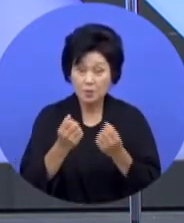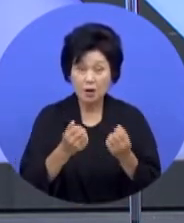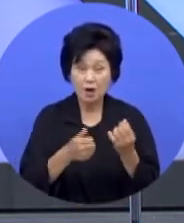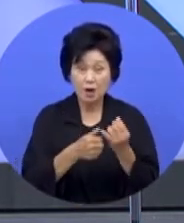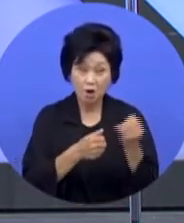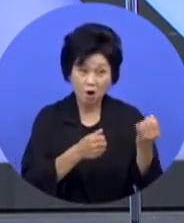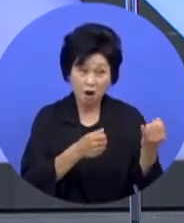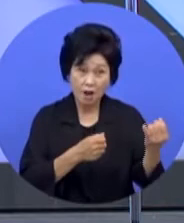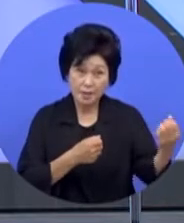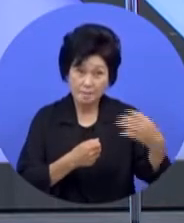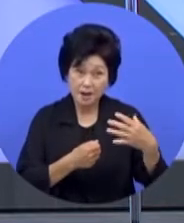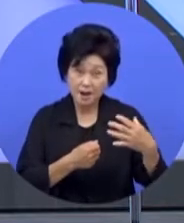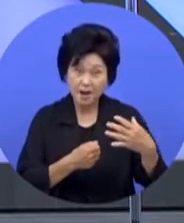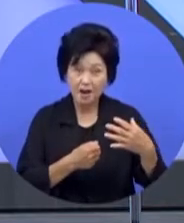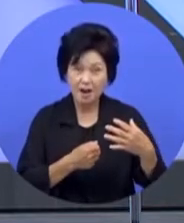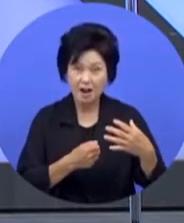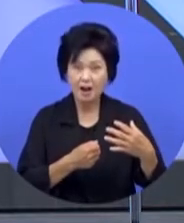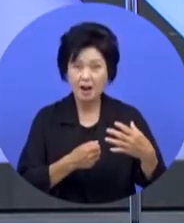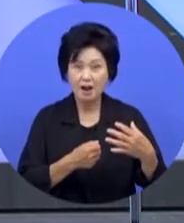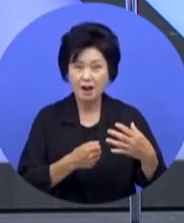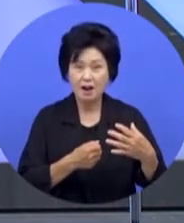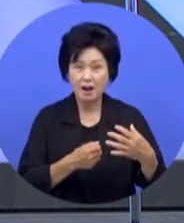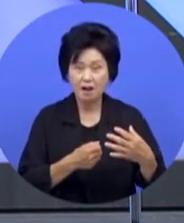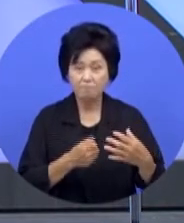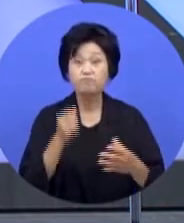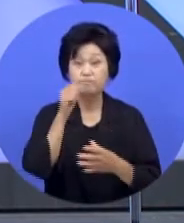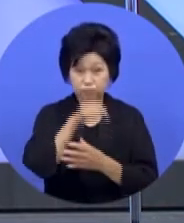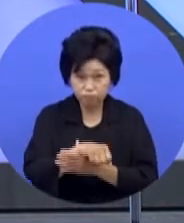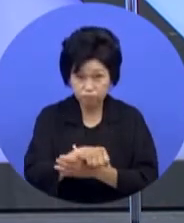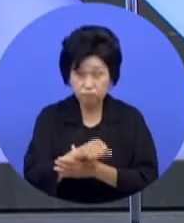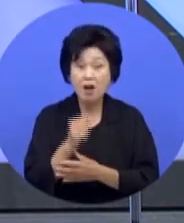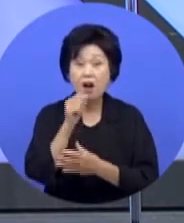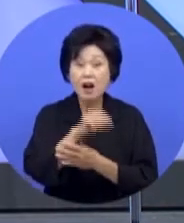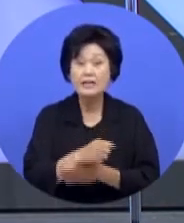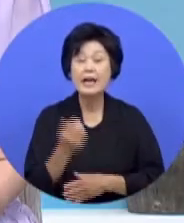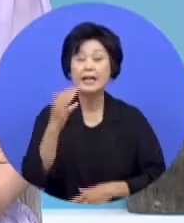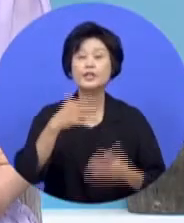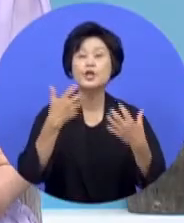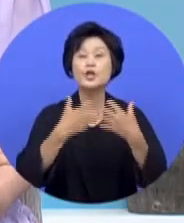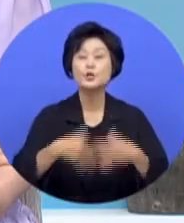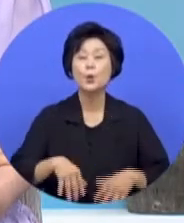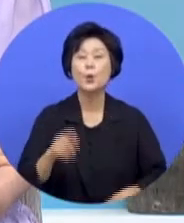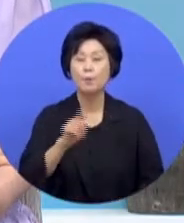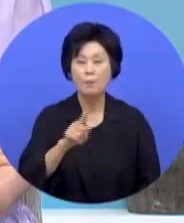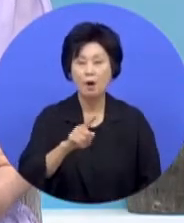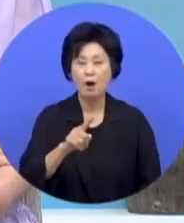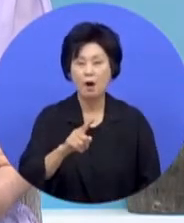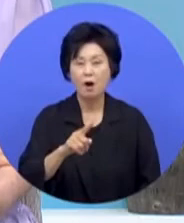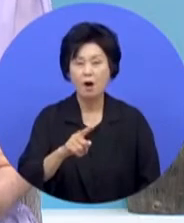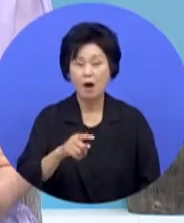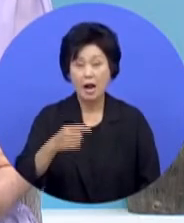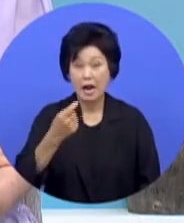하려면 학원을 다 접고 여기에 몰두해라. 이야. 그렇게 얘기를 해서 네.